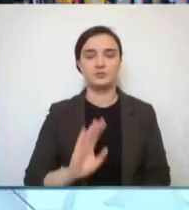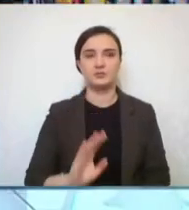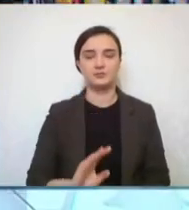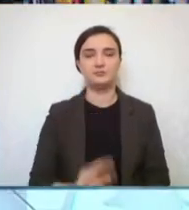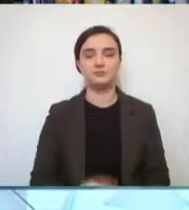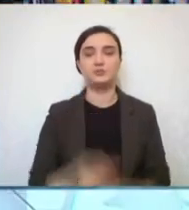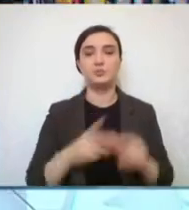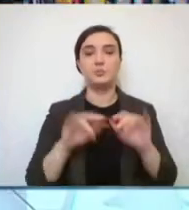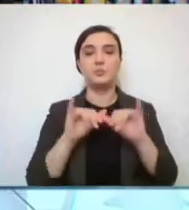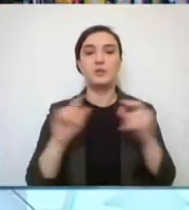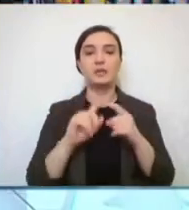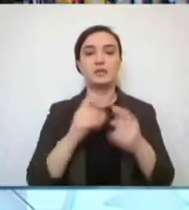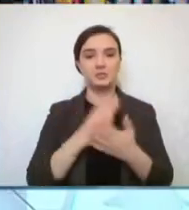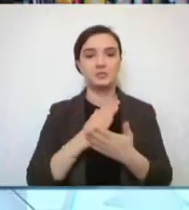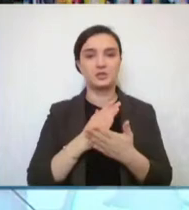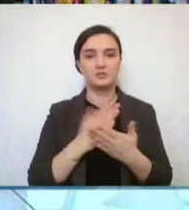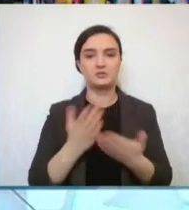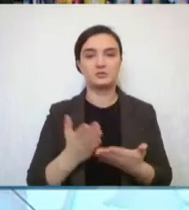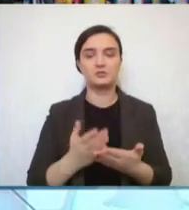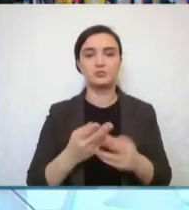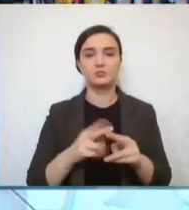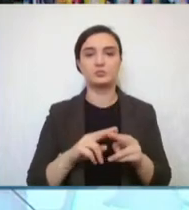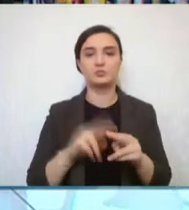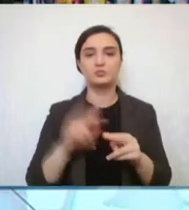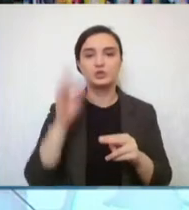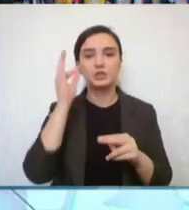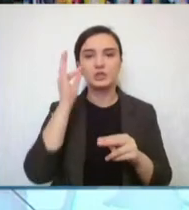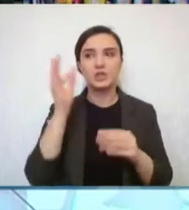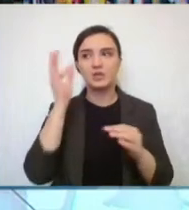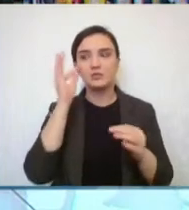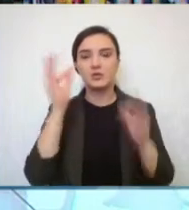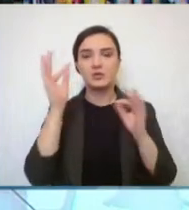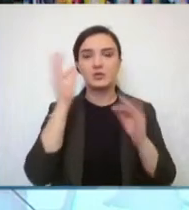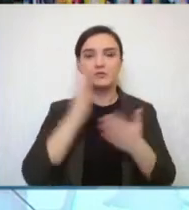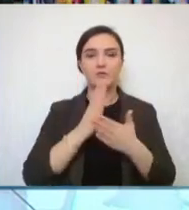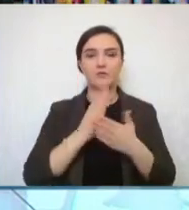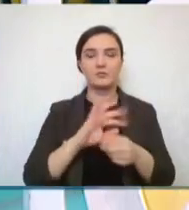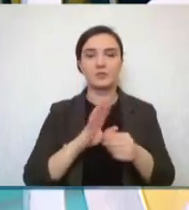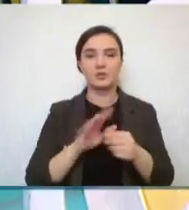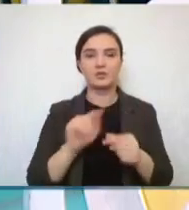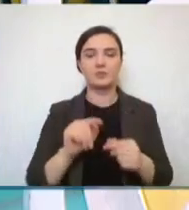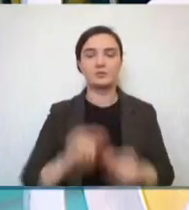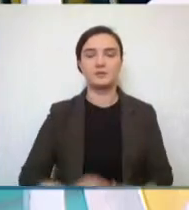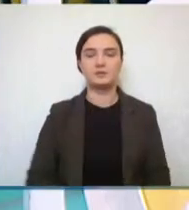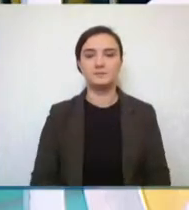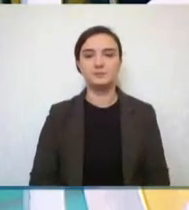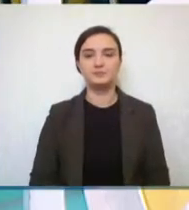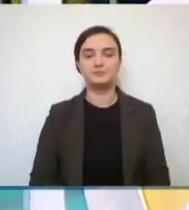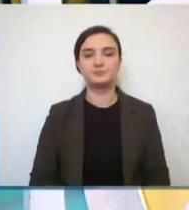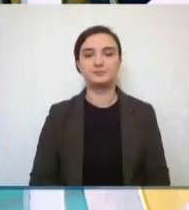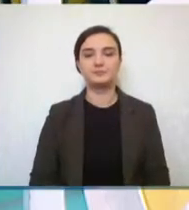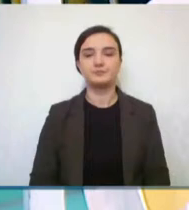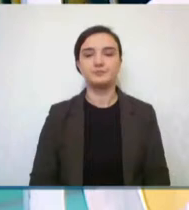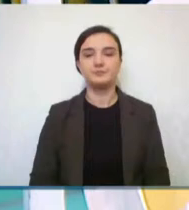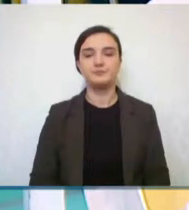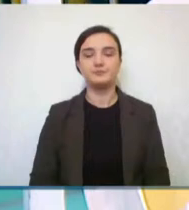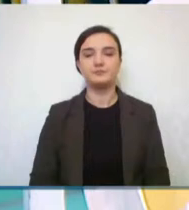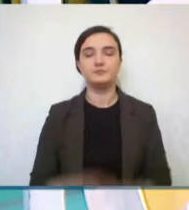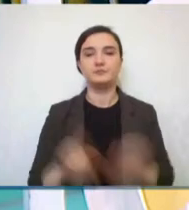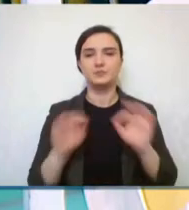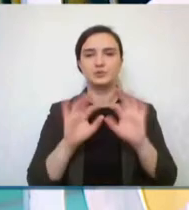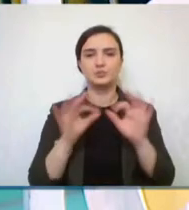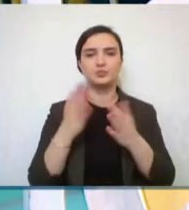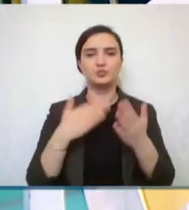ხო, პანდემია, იმიტომ რომ შეხსენებები ხდება რა, არ გინდა, არ გინდა ესეა. ანუ მაგ ლაპარაკია რომ თუ ჩვენ ვამბობთ აი